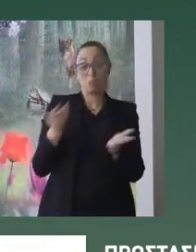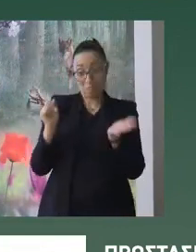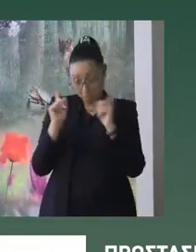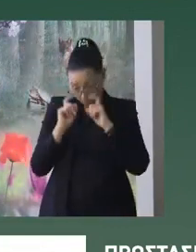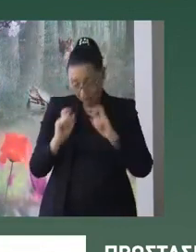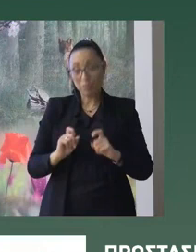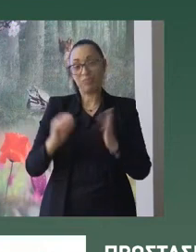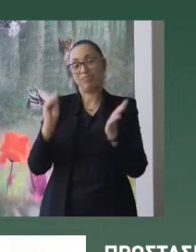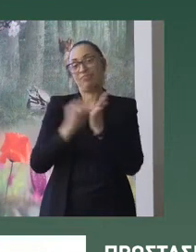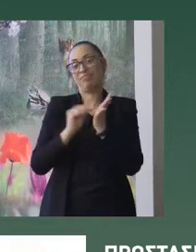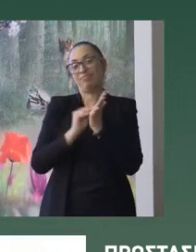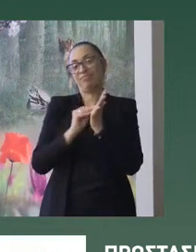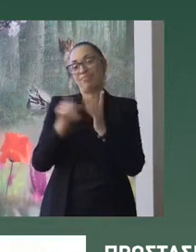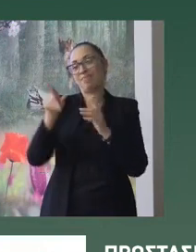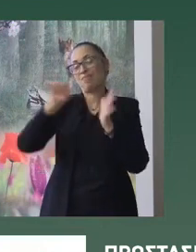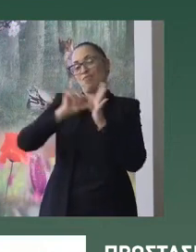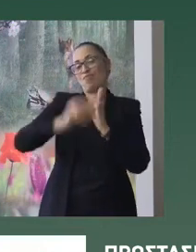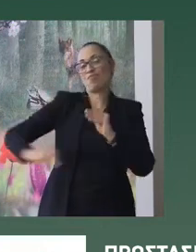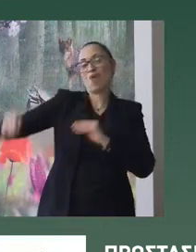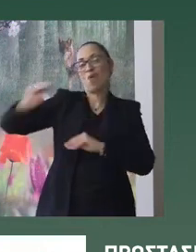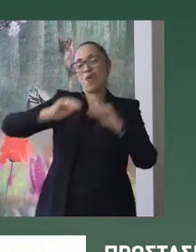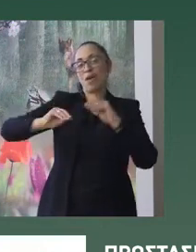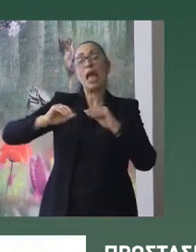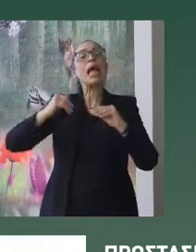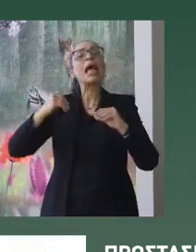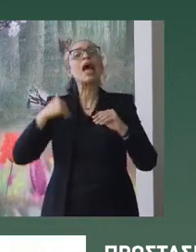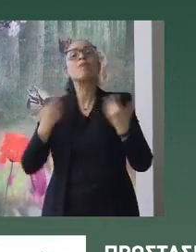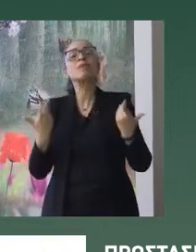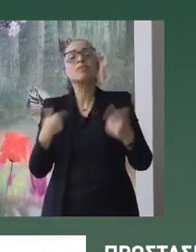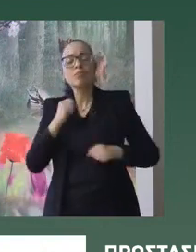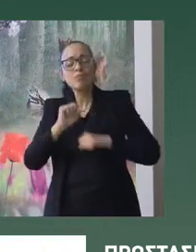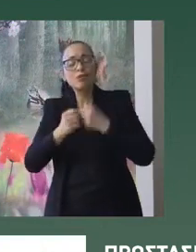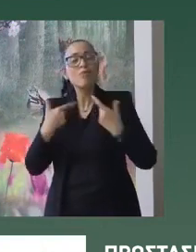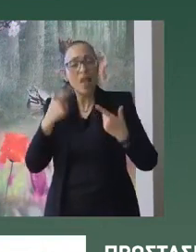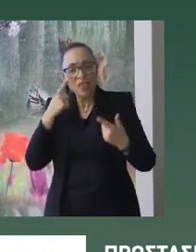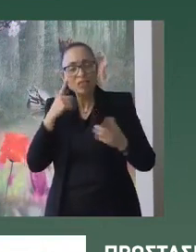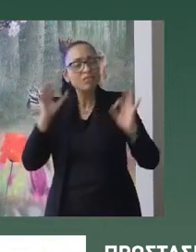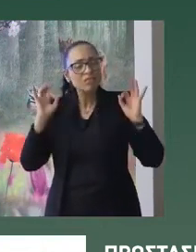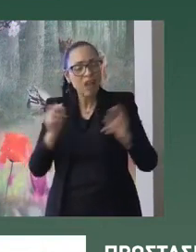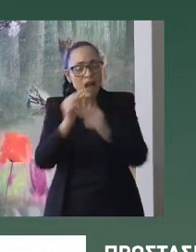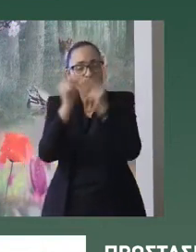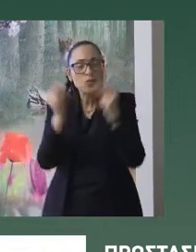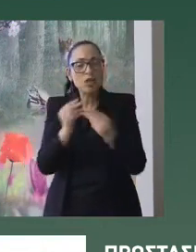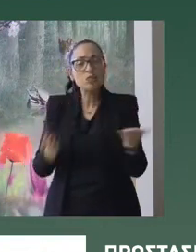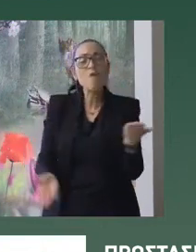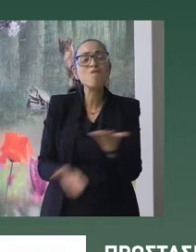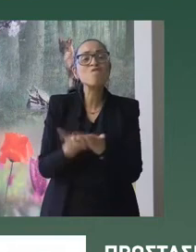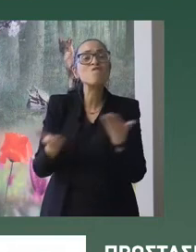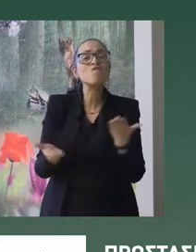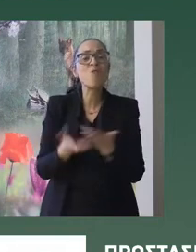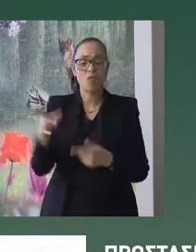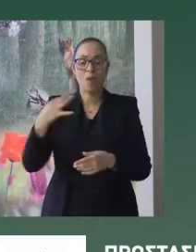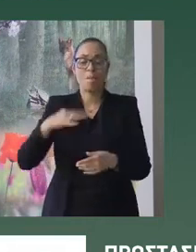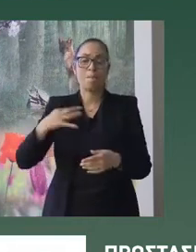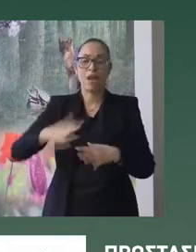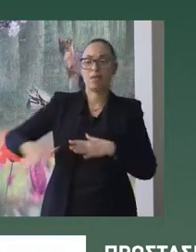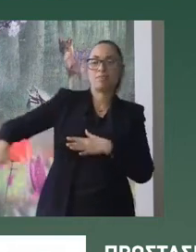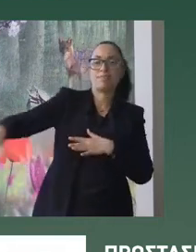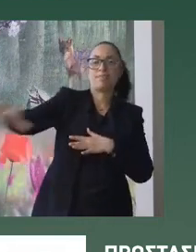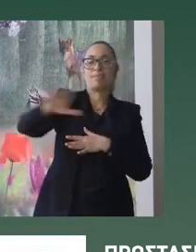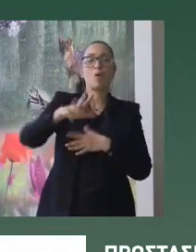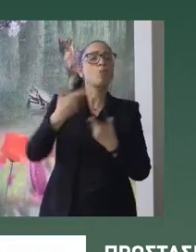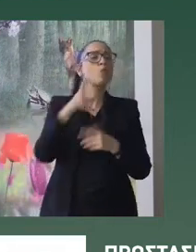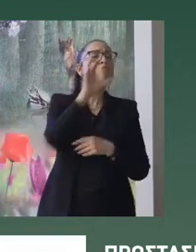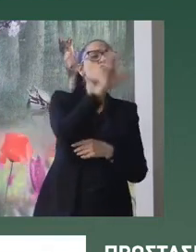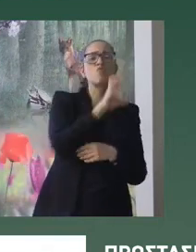πόλη, κάναμε επίσης μια προσπάθεια για να δούμε πόσο βοηθάει το πράσινο στην πόλη. Και βάλαμε όλα τους χώρους πρασίνου